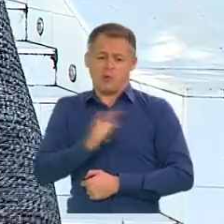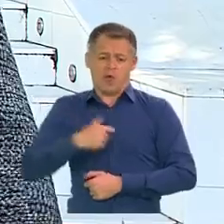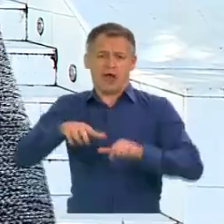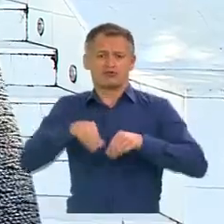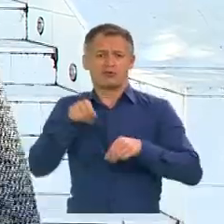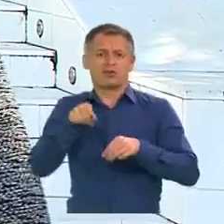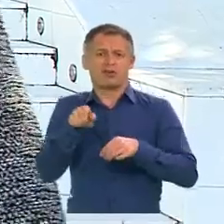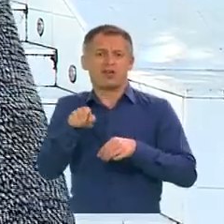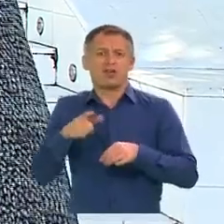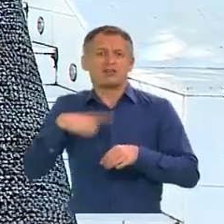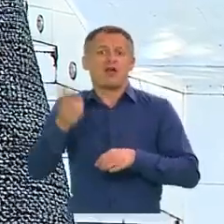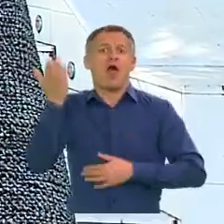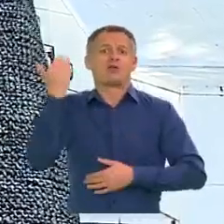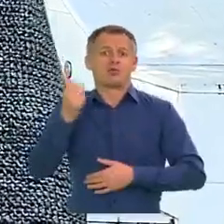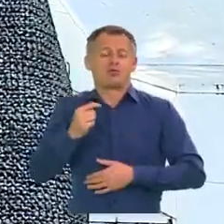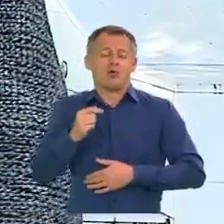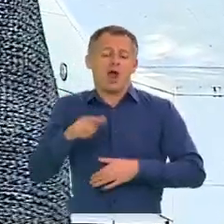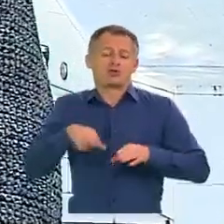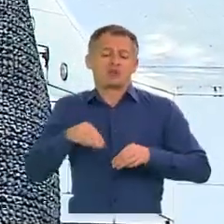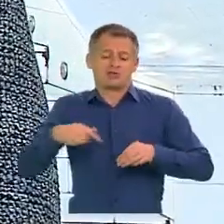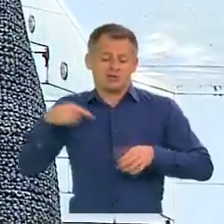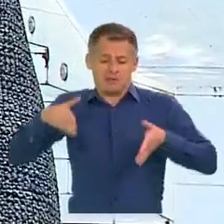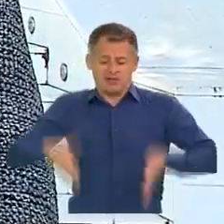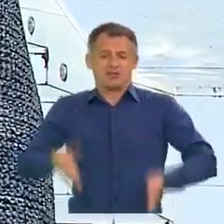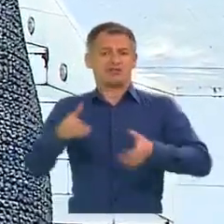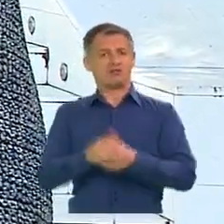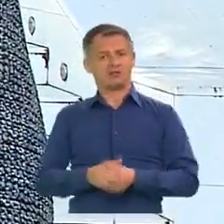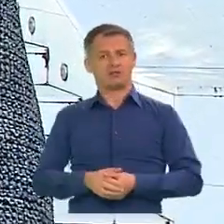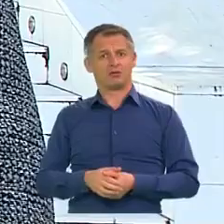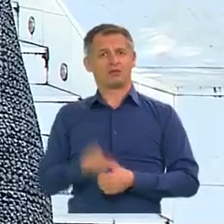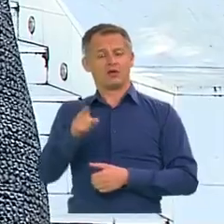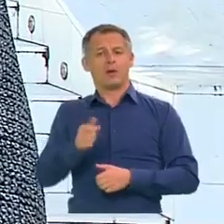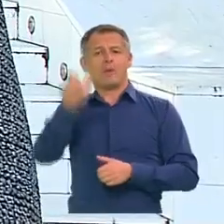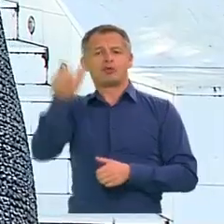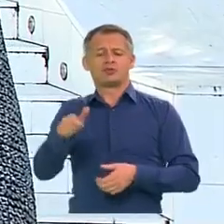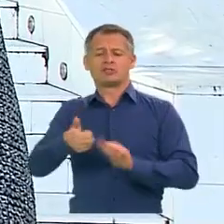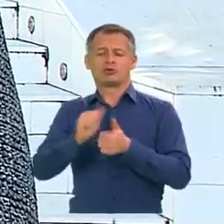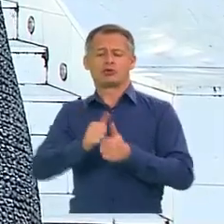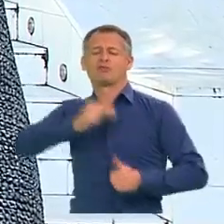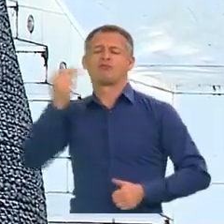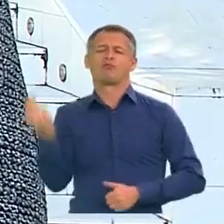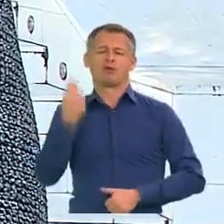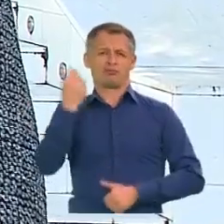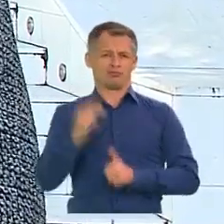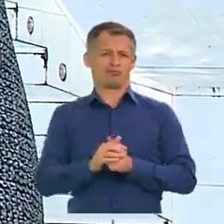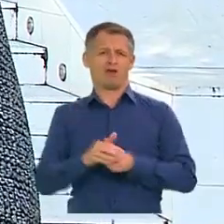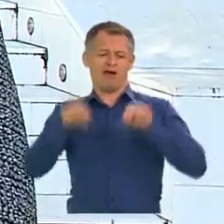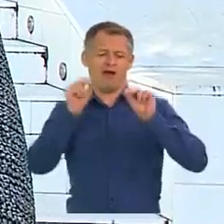această situație. A fost un sportiv de excepție. A fost un antrenor de excepție.